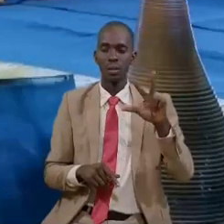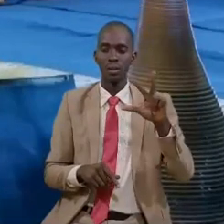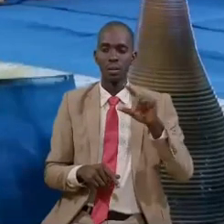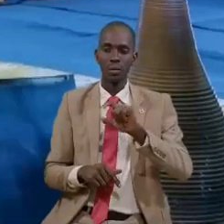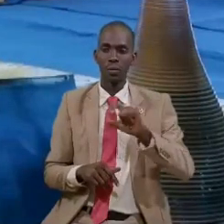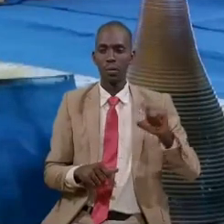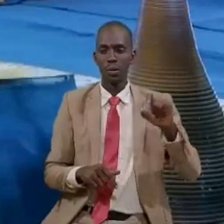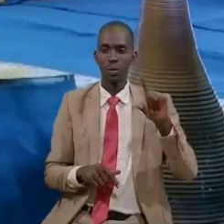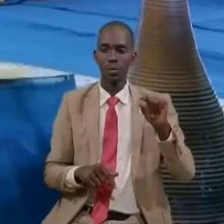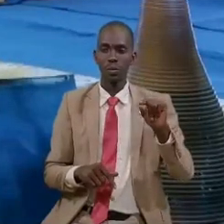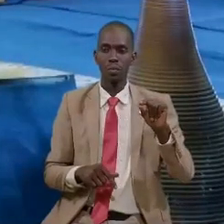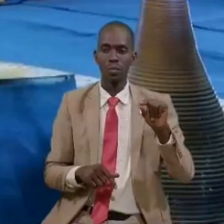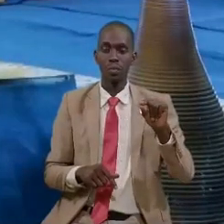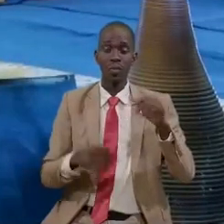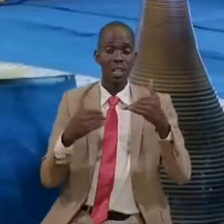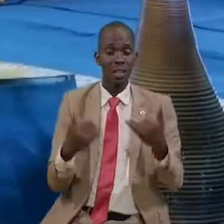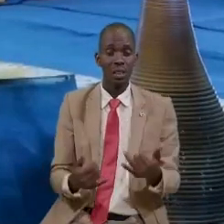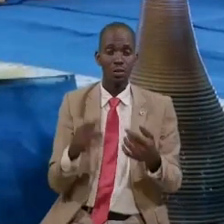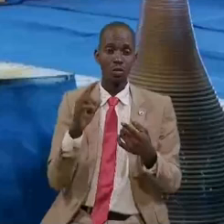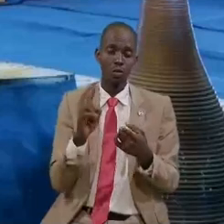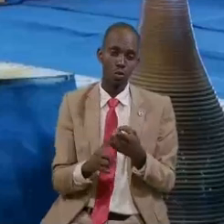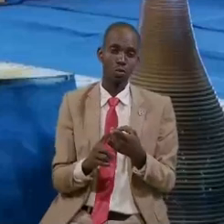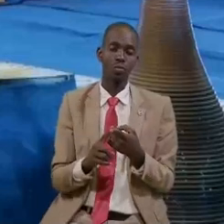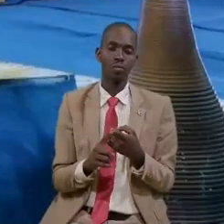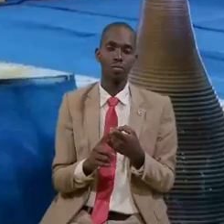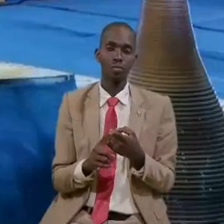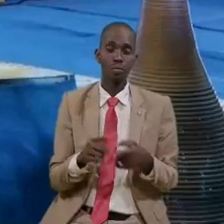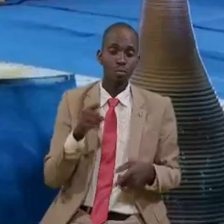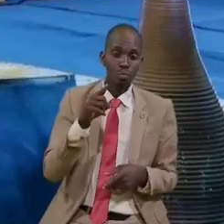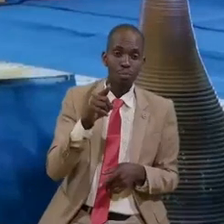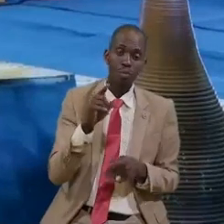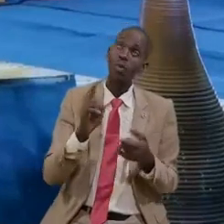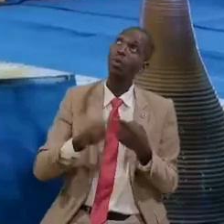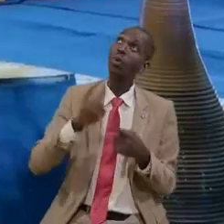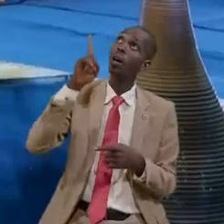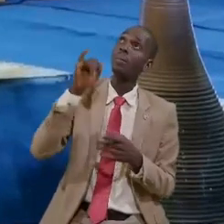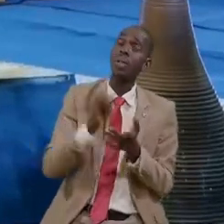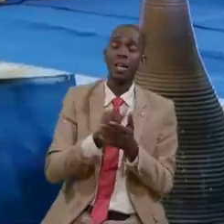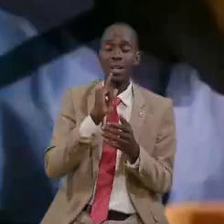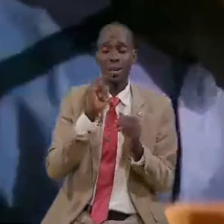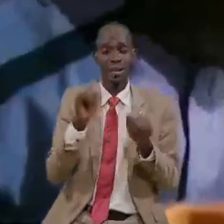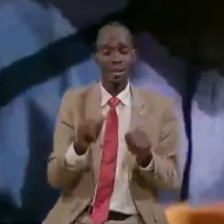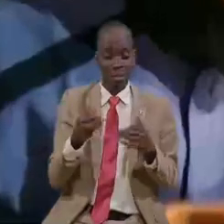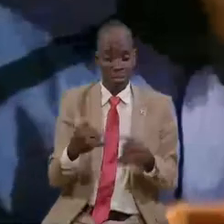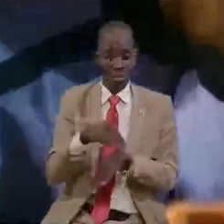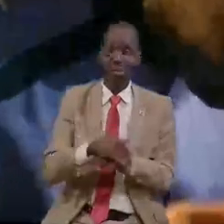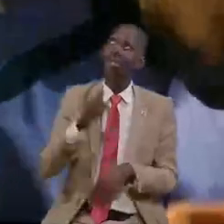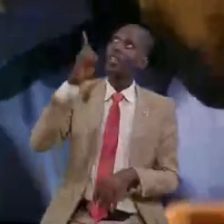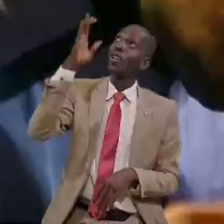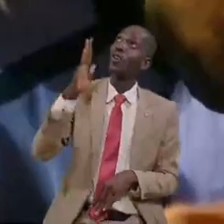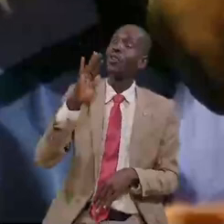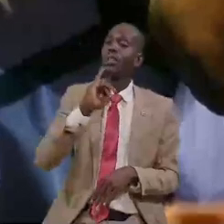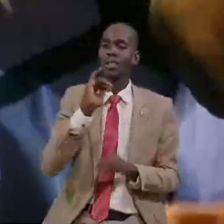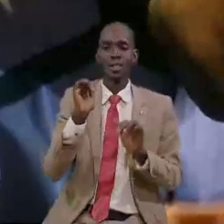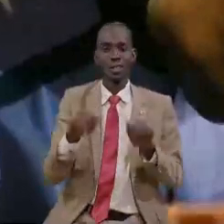verset 20. Or, à celui qui peut, ce soir, Dieu est capable. Dans votre vie,